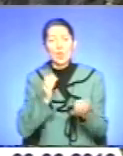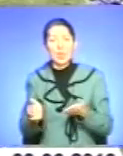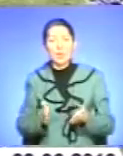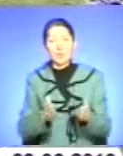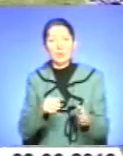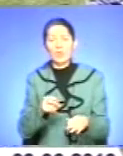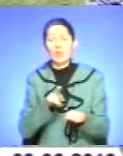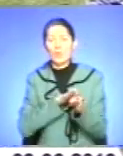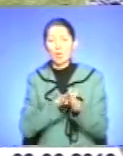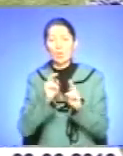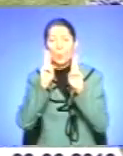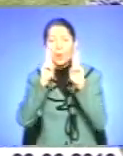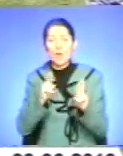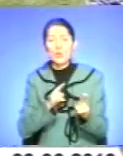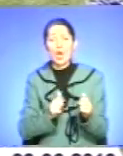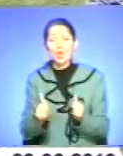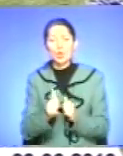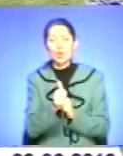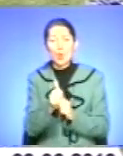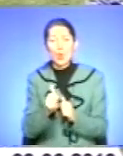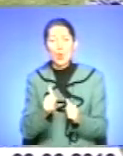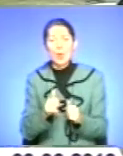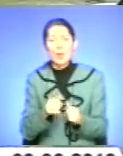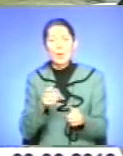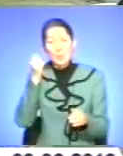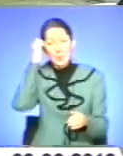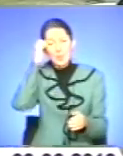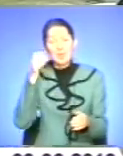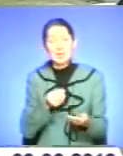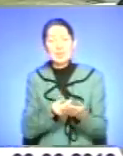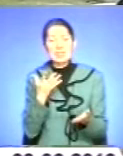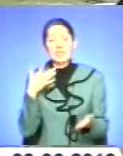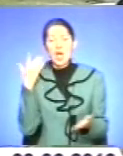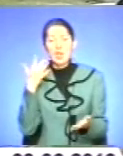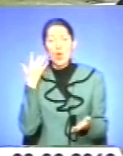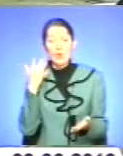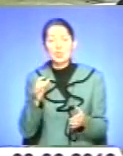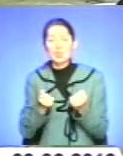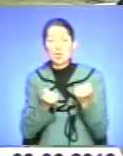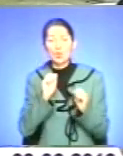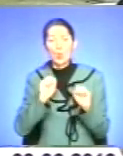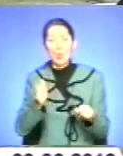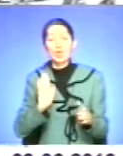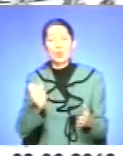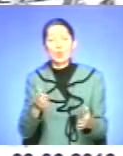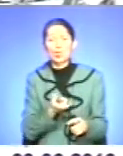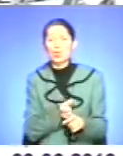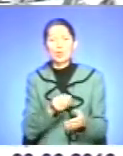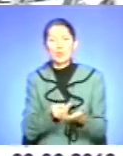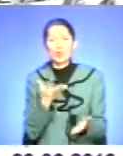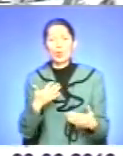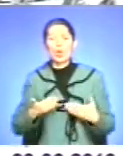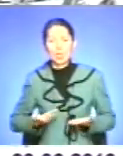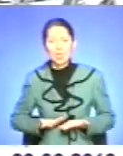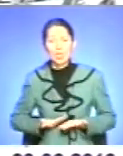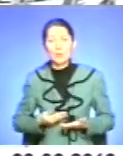дотримуватись правил дорожнього руху. Пам'ятайте, ціна легковажності за кермом може виявитися занадто високою – життям. Близько